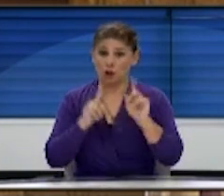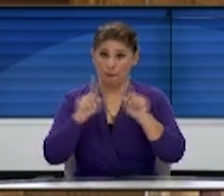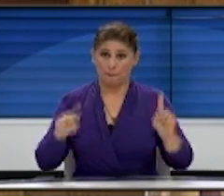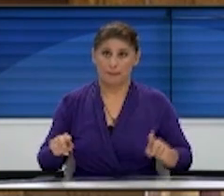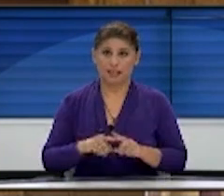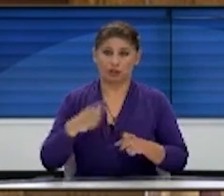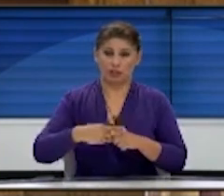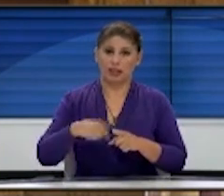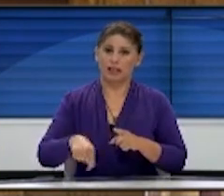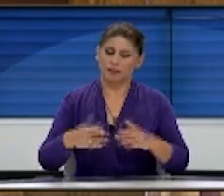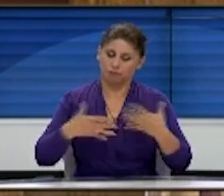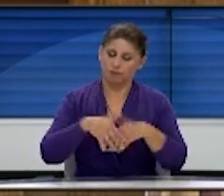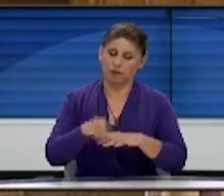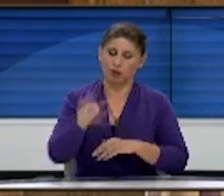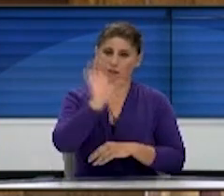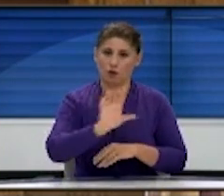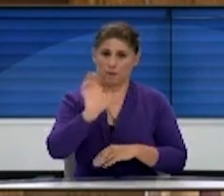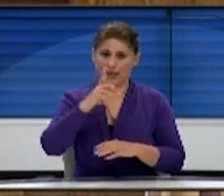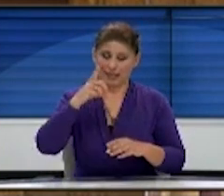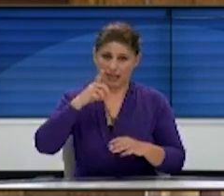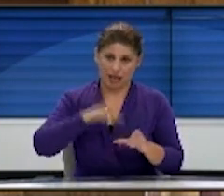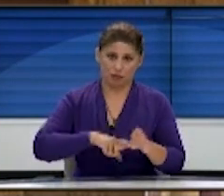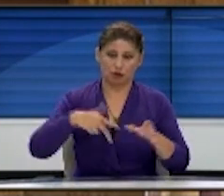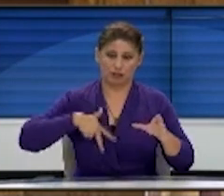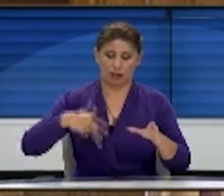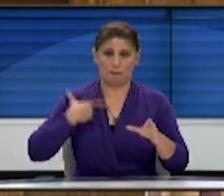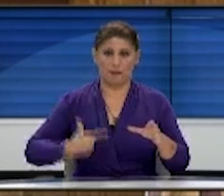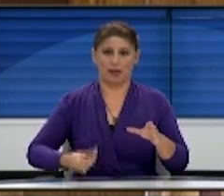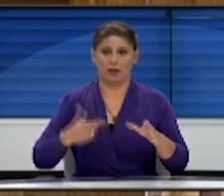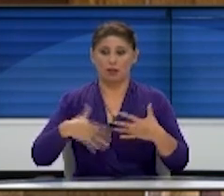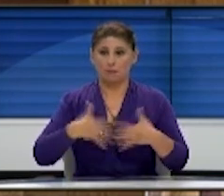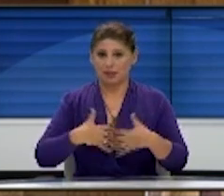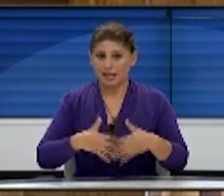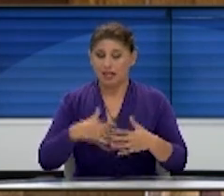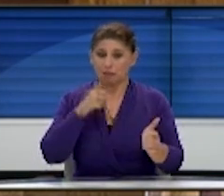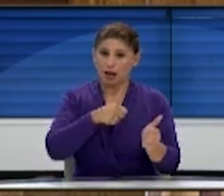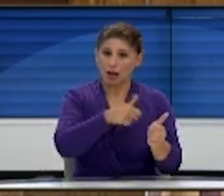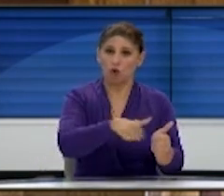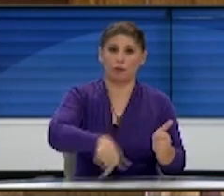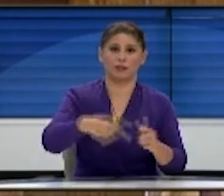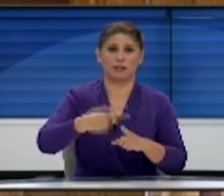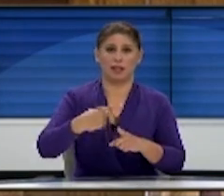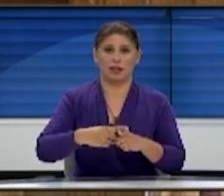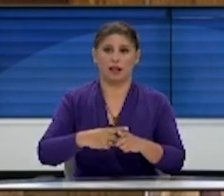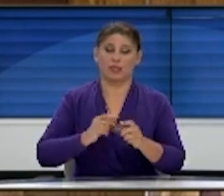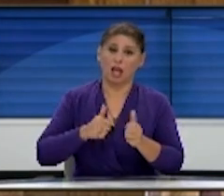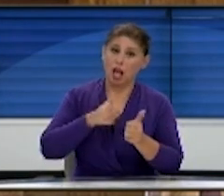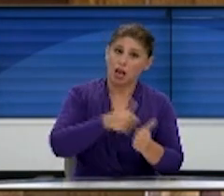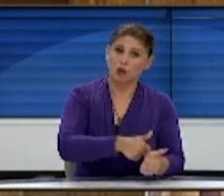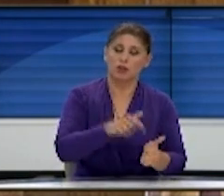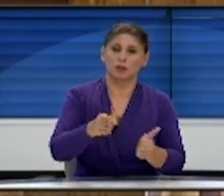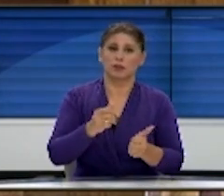προσαρμοσμένο σε αυτό της Ευρωπαϊκής Ένωσης, των κρατών μελών της, και οι μηχανισμοί παρακολούθησης στη χώρα ακολουθούν